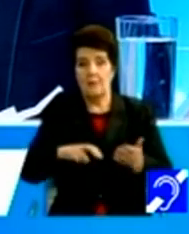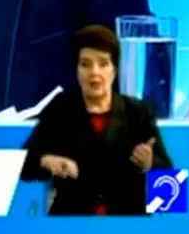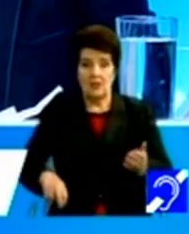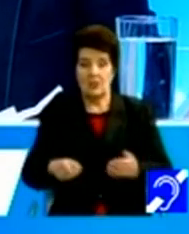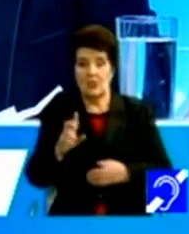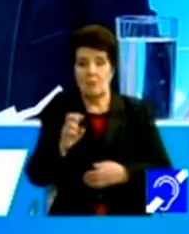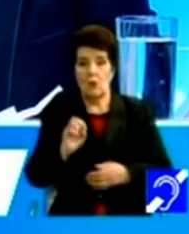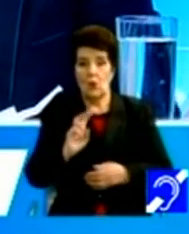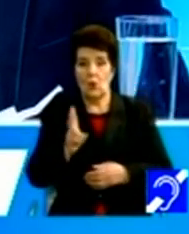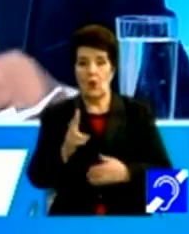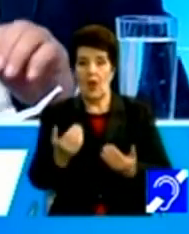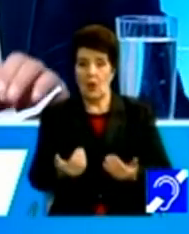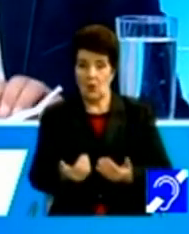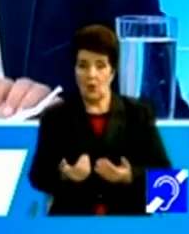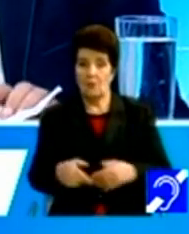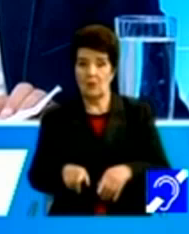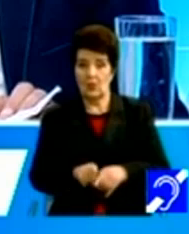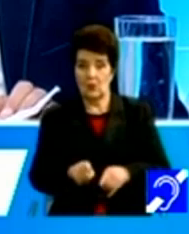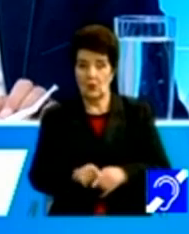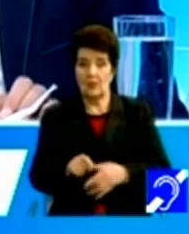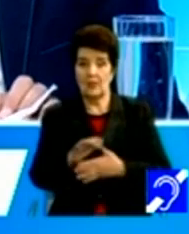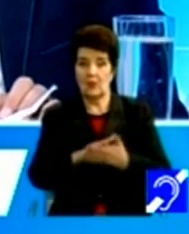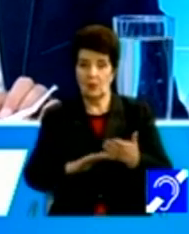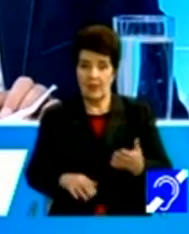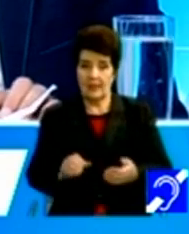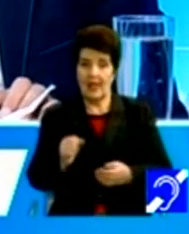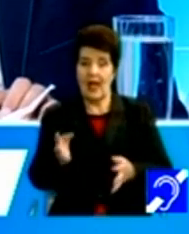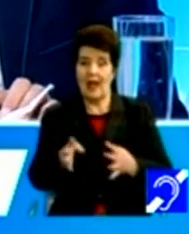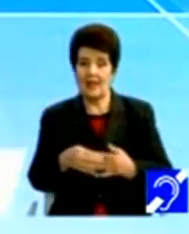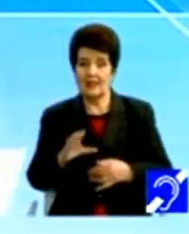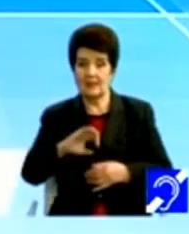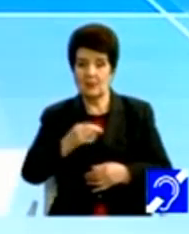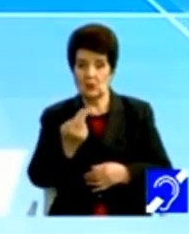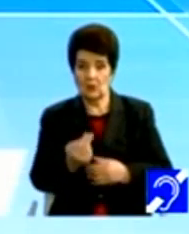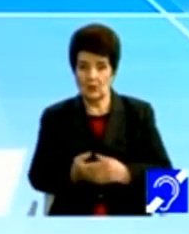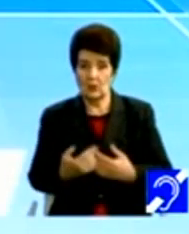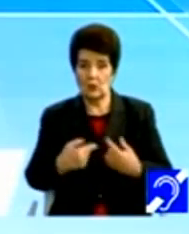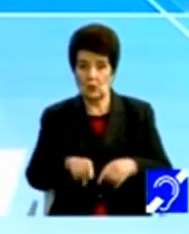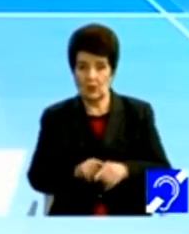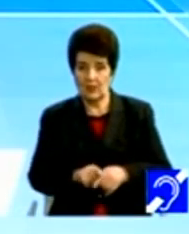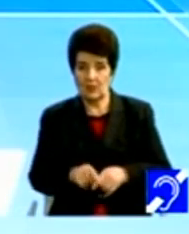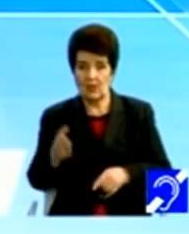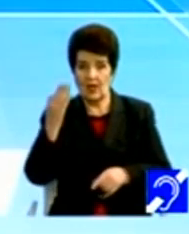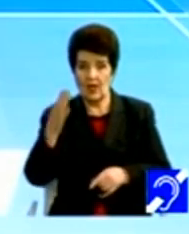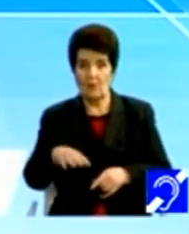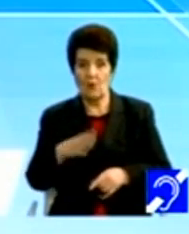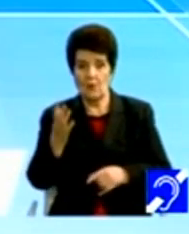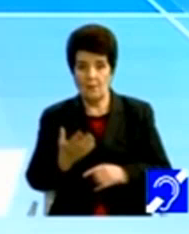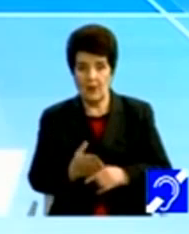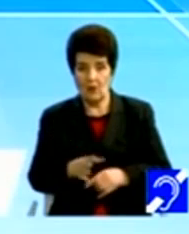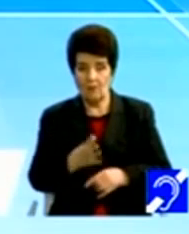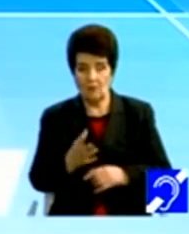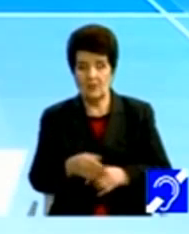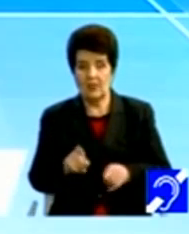din considerentul că s-a semnat continuarea alianței cu socialiștii, tot ce a căzut în capul meu a fost acuzații de